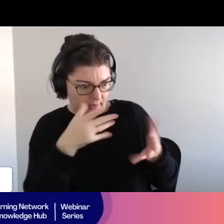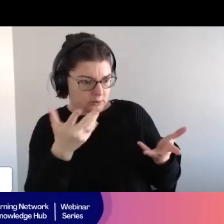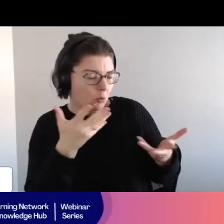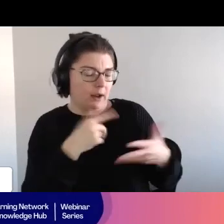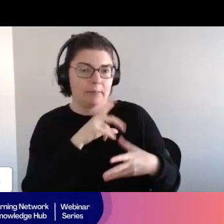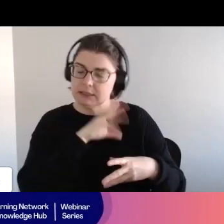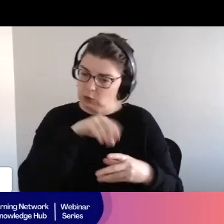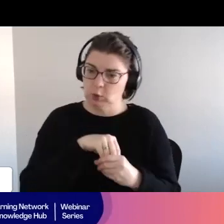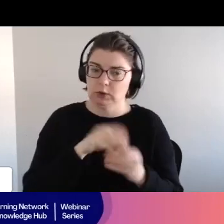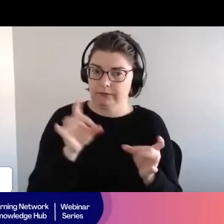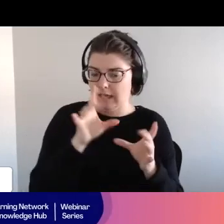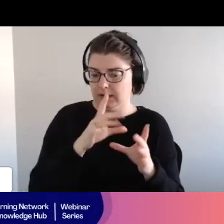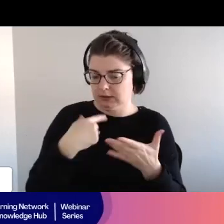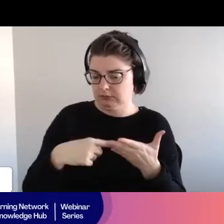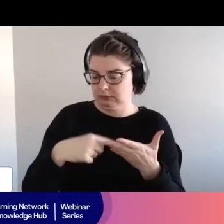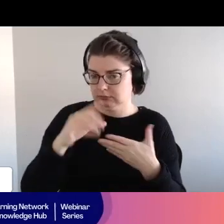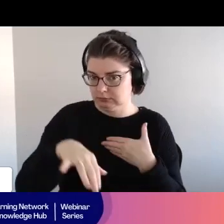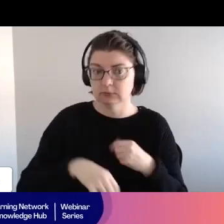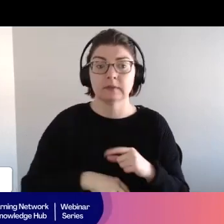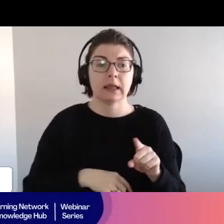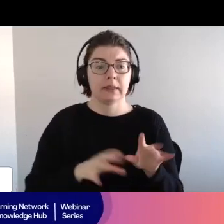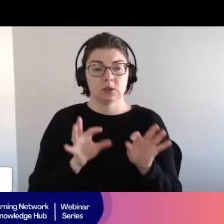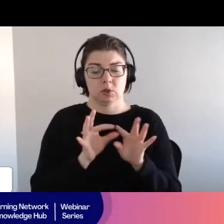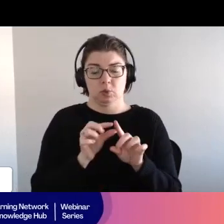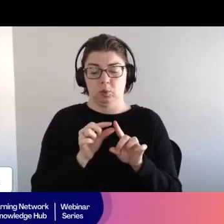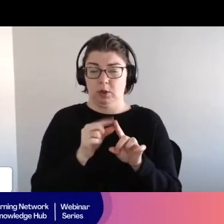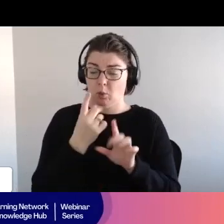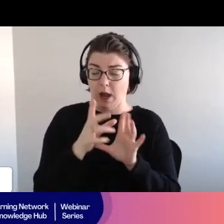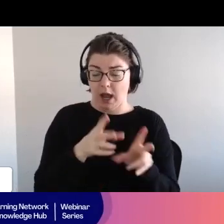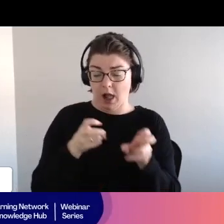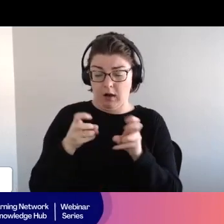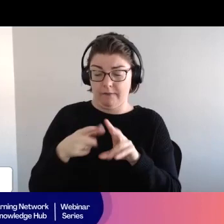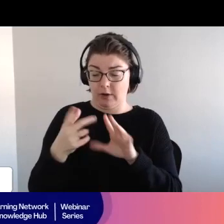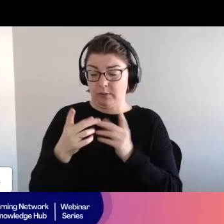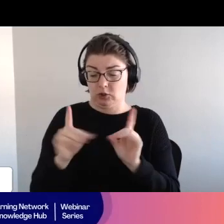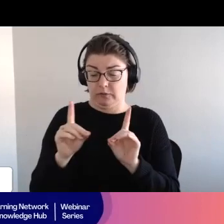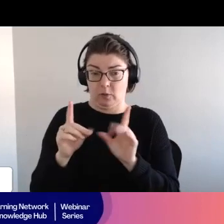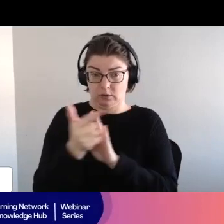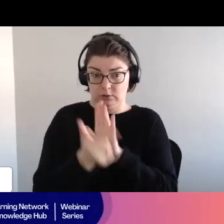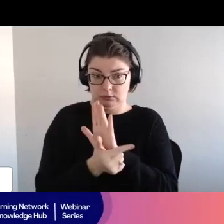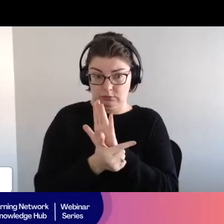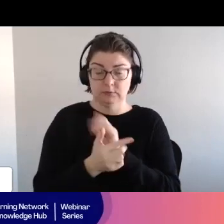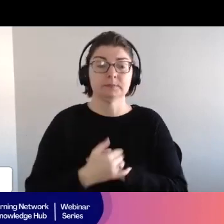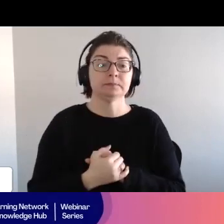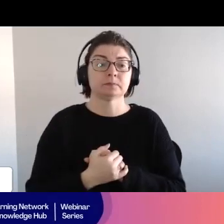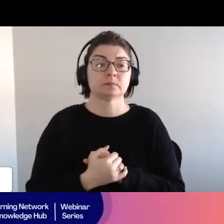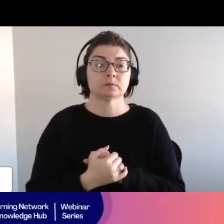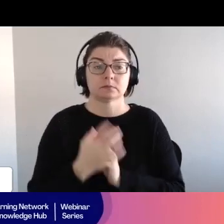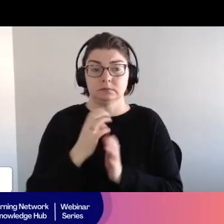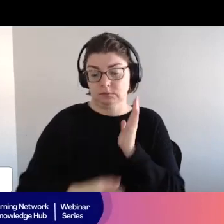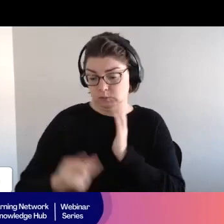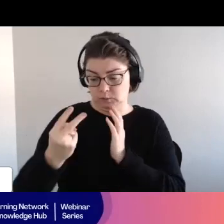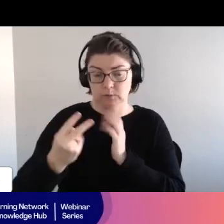parentaux futurs je veux vraiment mettre l'accent sur la formulation ici voici un extrait de la loi sur le divorce